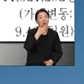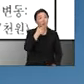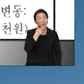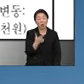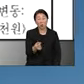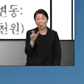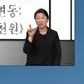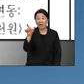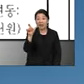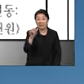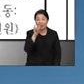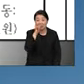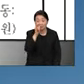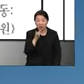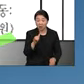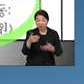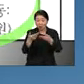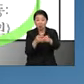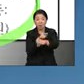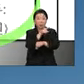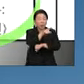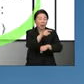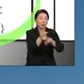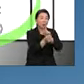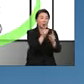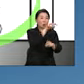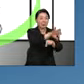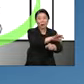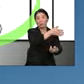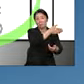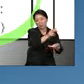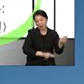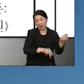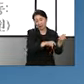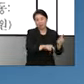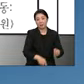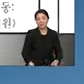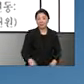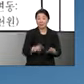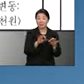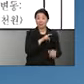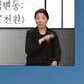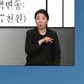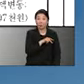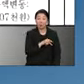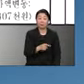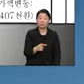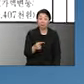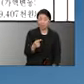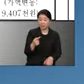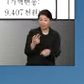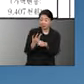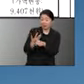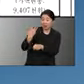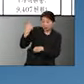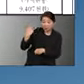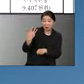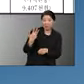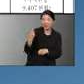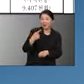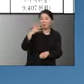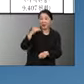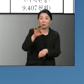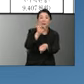상장될 거라며 거래소 바깥에서 서로 사고파는 코인입니다 김의원 78년 전 천만 원으로이 두 코인을